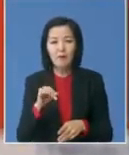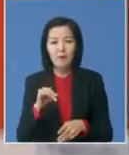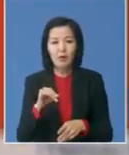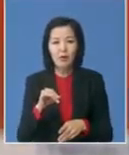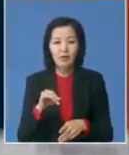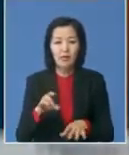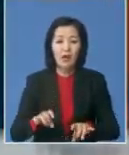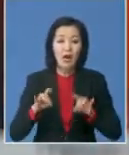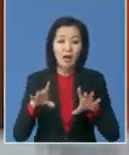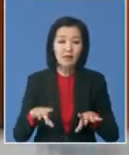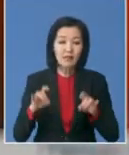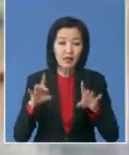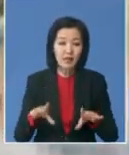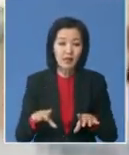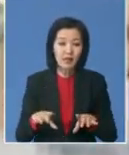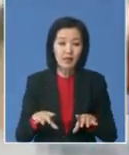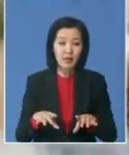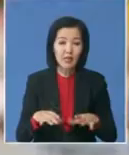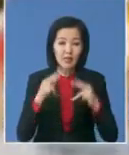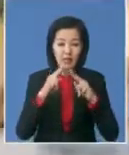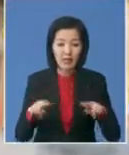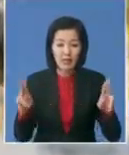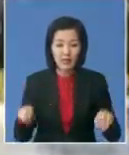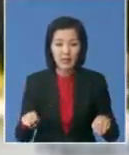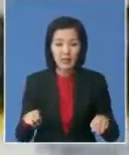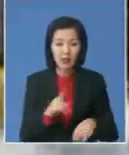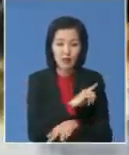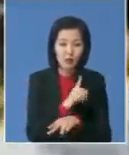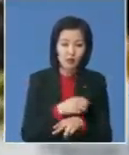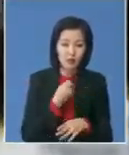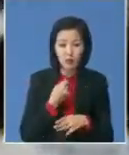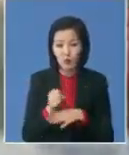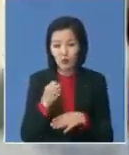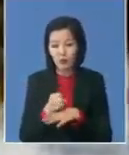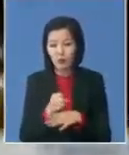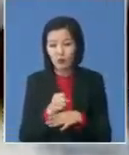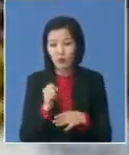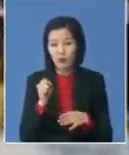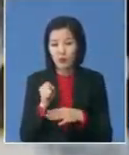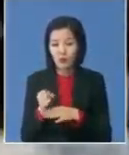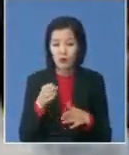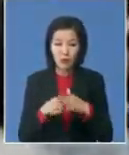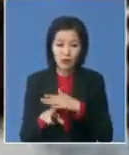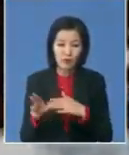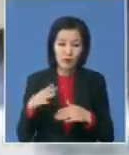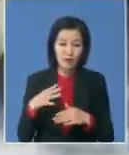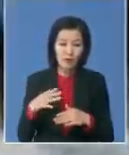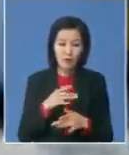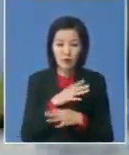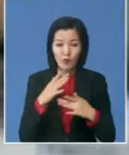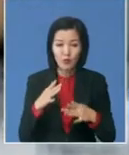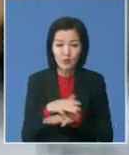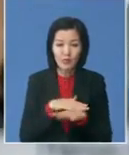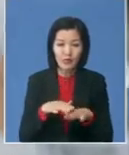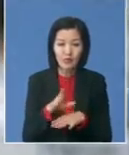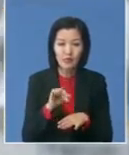сақшылары Манус аралындағы босқындарды лагерден күштеп қуып шықпақ болды. Алайда бұл әрекет сәтсіз аяқталған. Себебі мұндағы тұрғындардың басым бөлігі